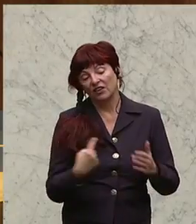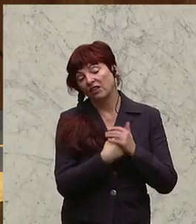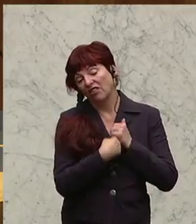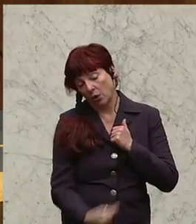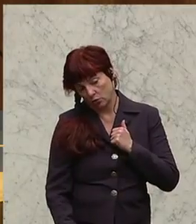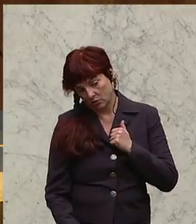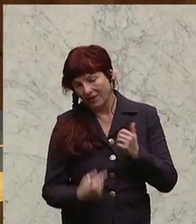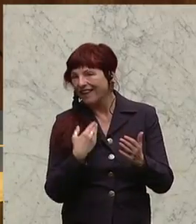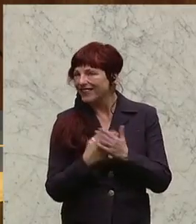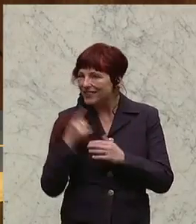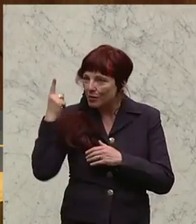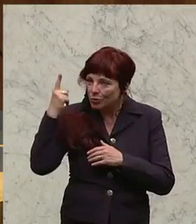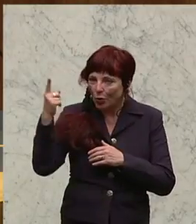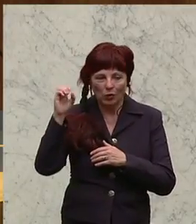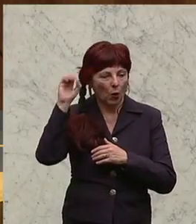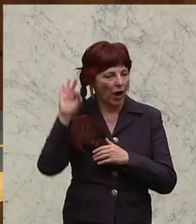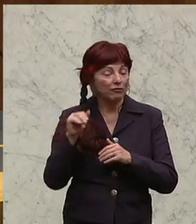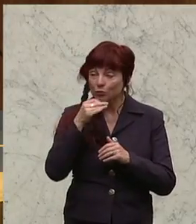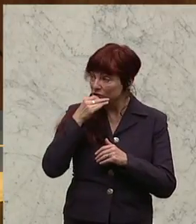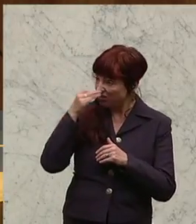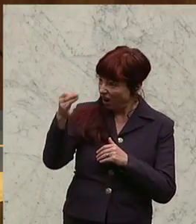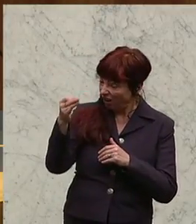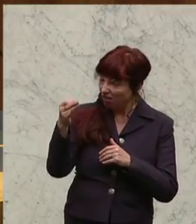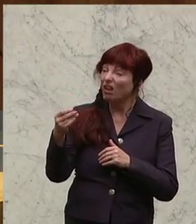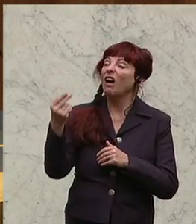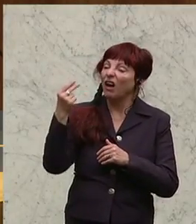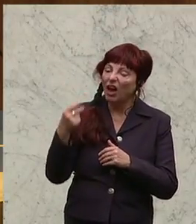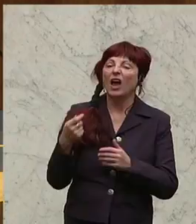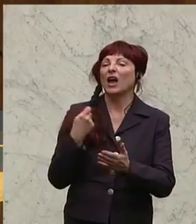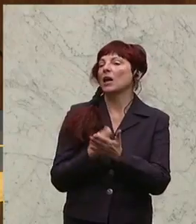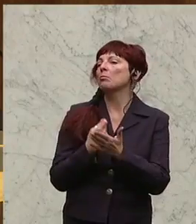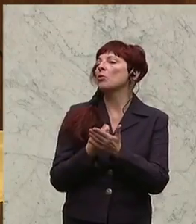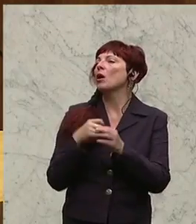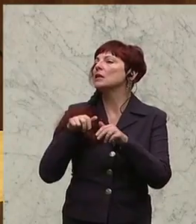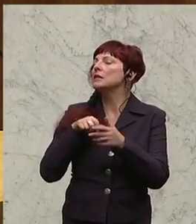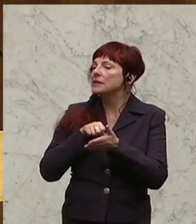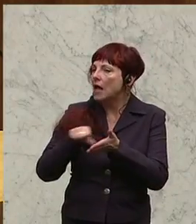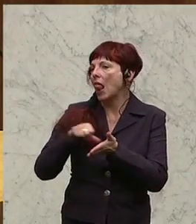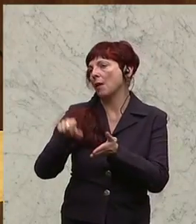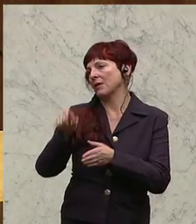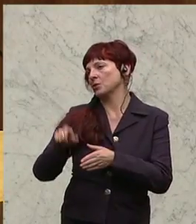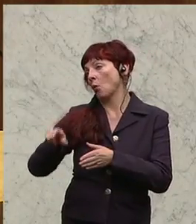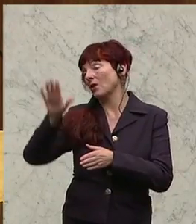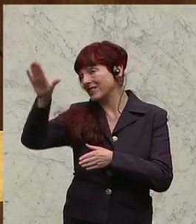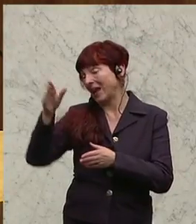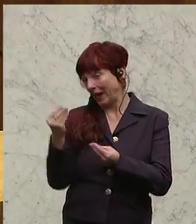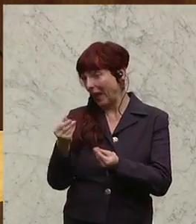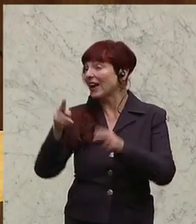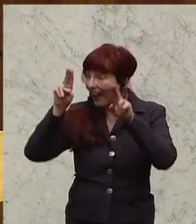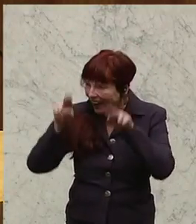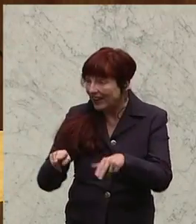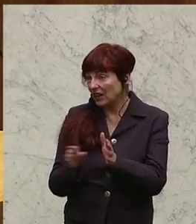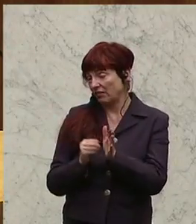Frage gefallen lassen, ob das Geld der Gebührenzahlerinnen und Gebührenzahler auch richtig verwendet wird. Was meine ich damit mit richtig verwendet